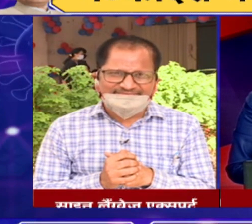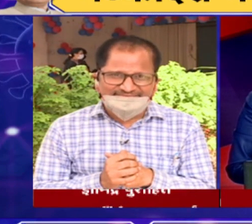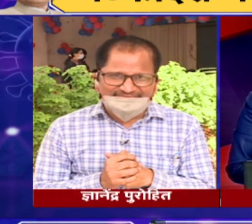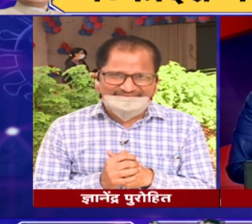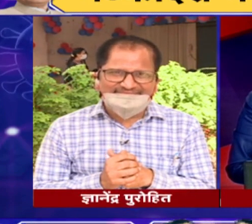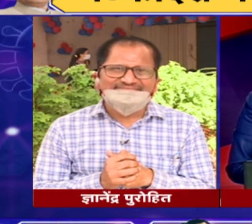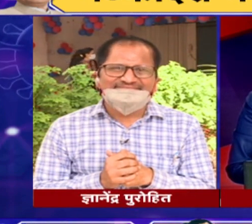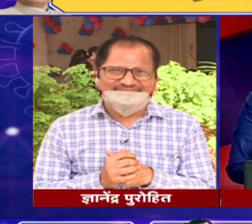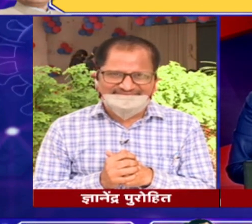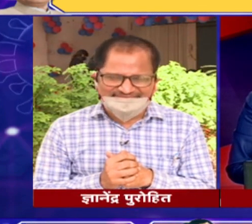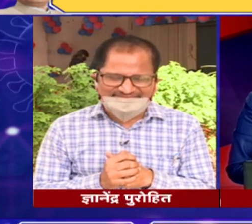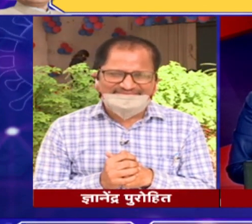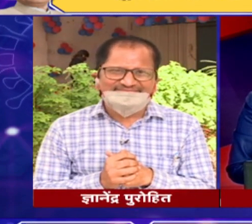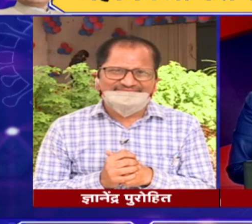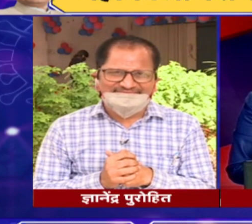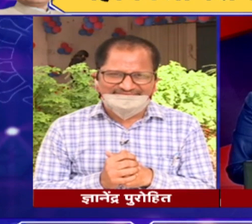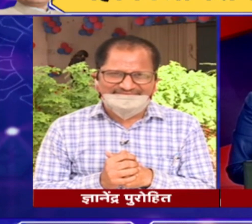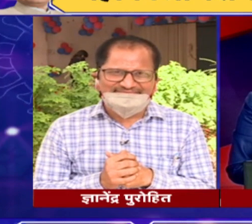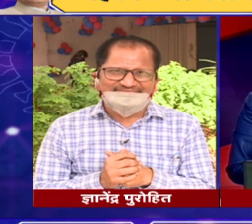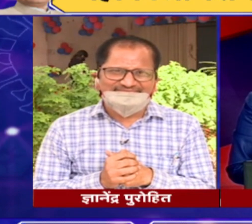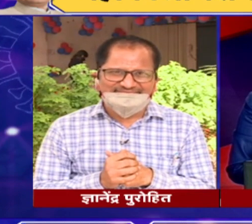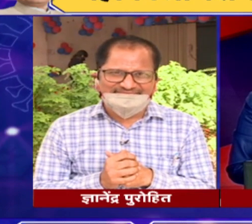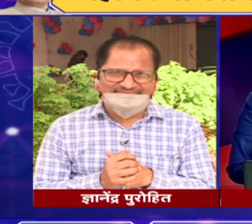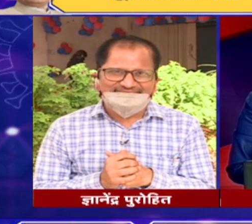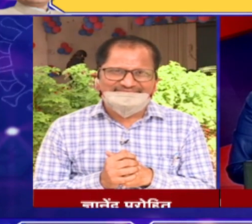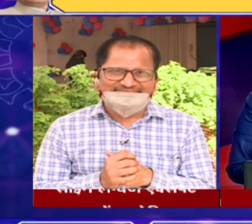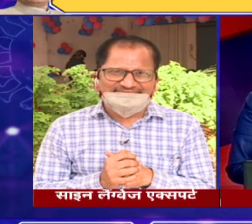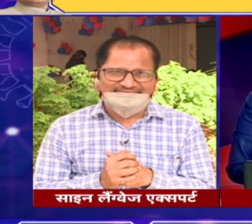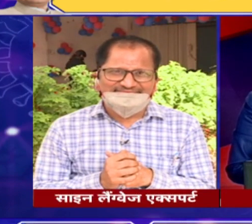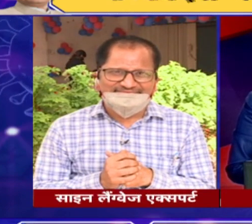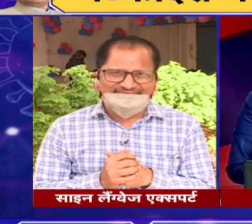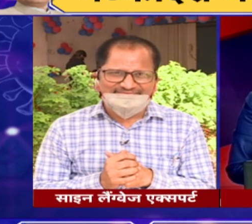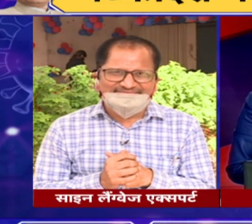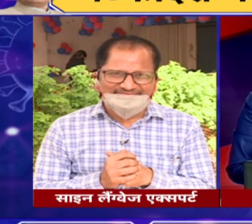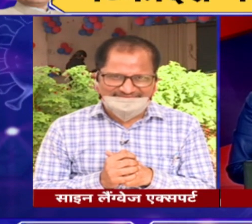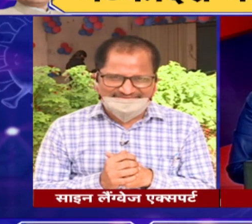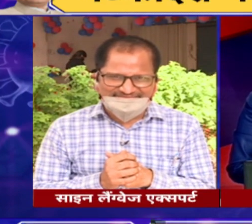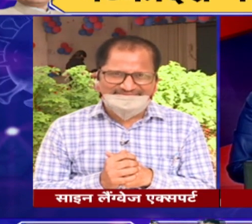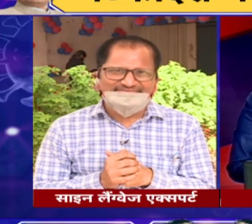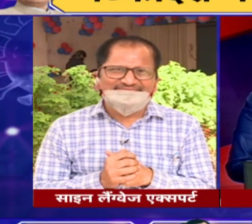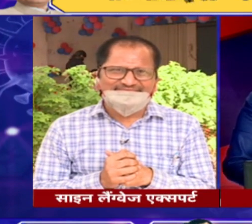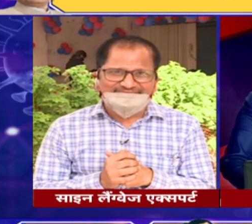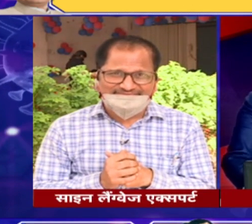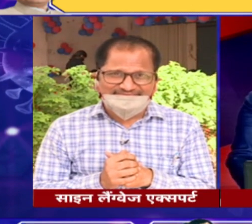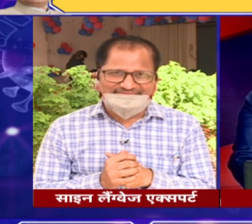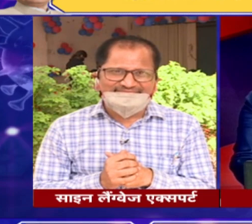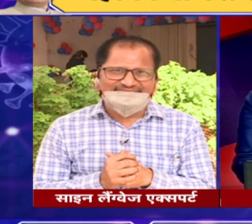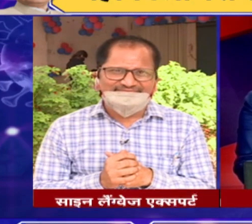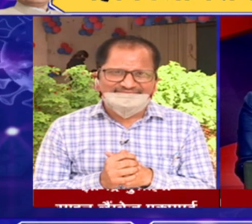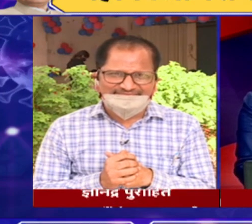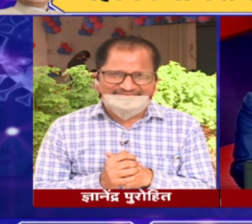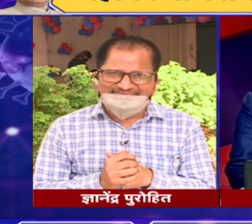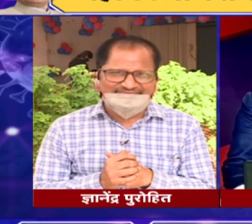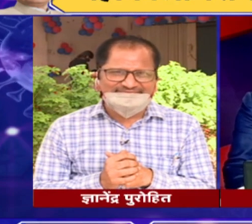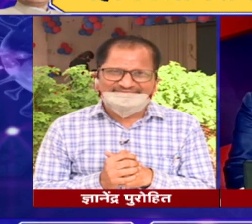और अगर वो जज्बा आपके अंदर है, और ये मेरे अंदर जज्बा पैदा क्यों हुआ वो भी मैं आपको बता देना चाहता हूं जी।